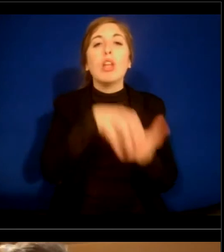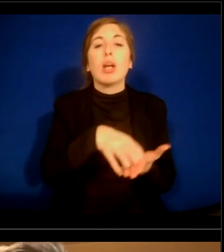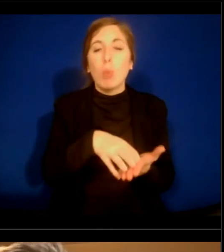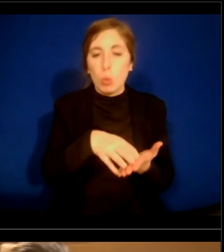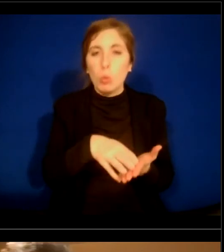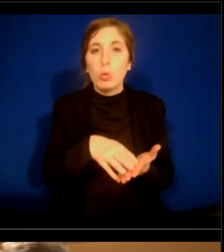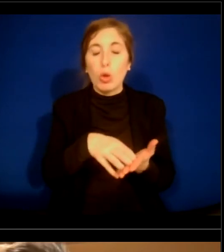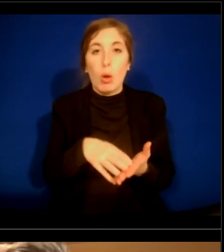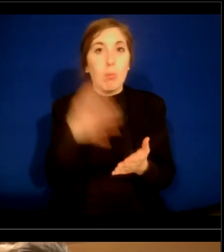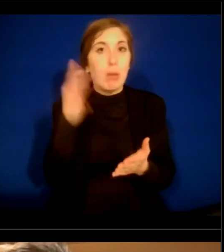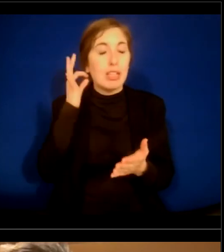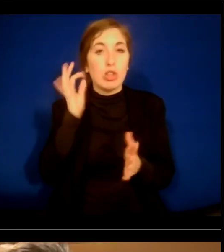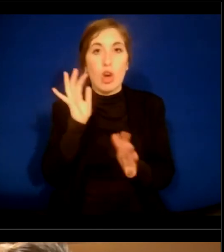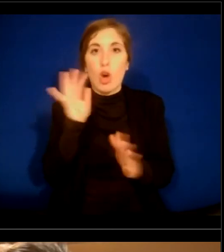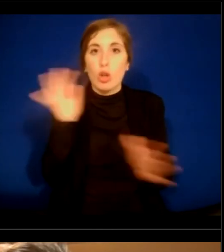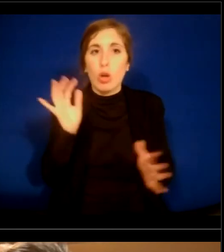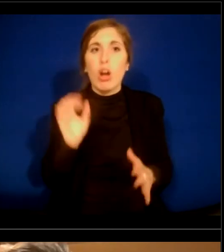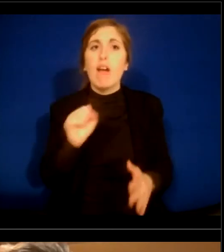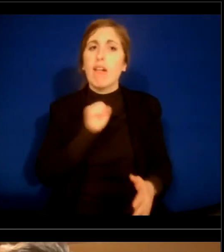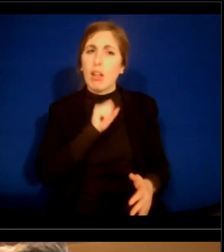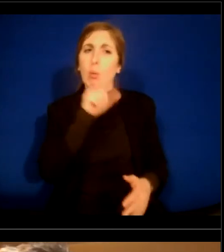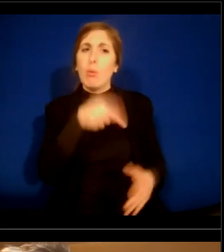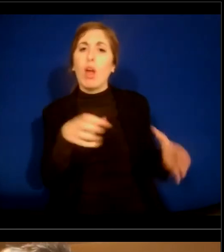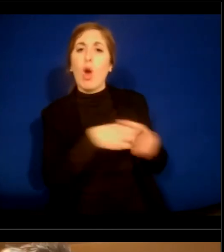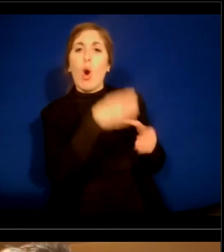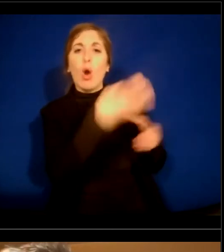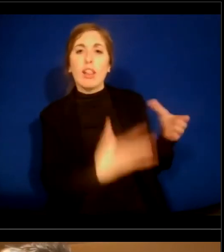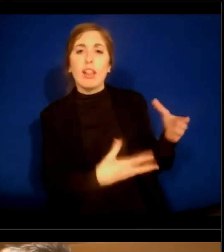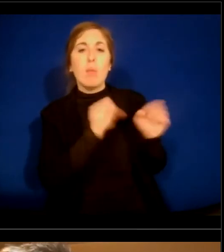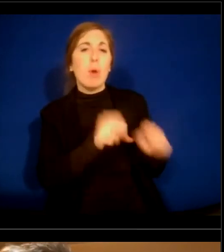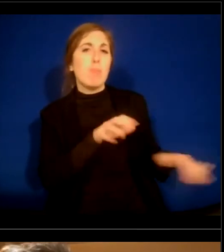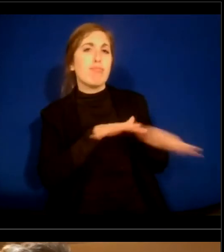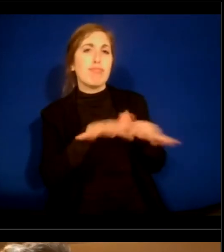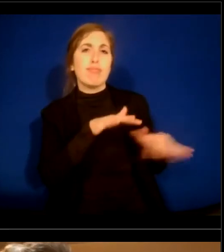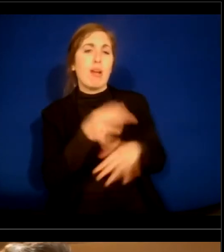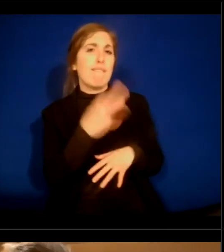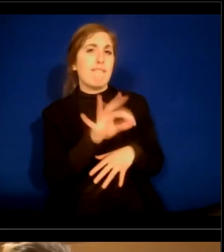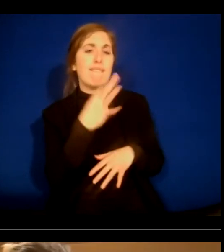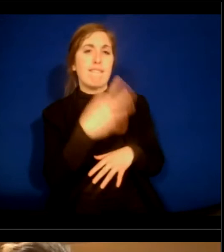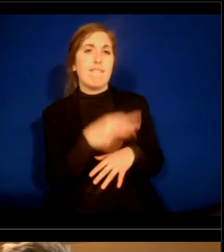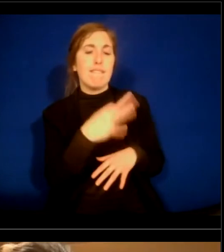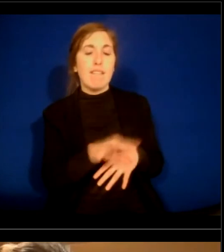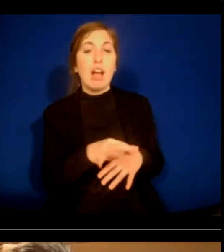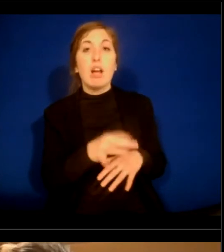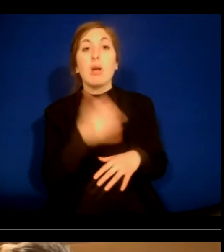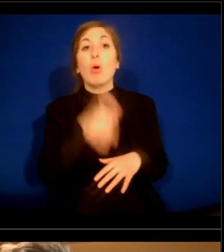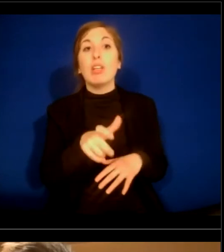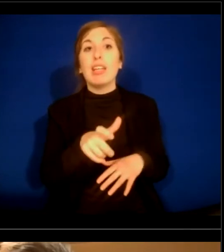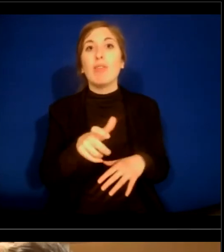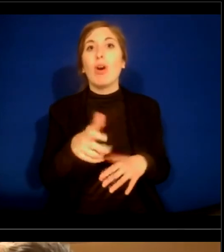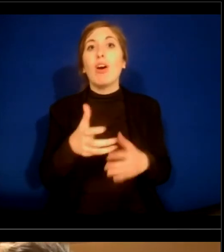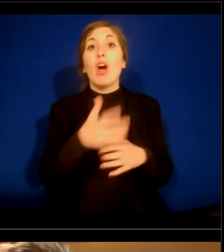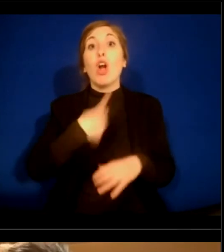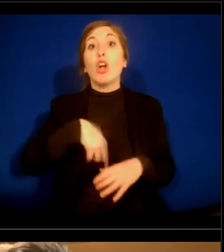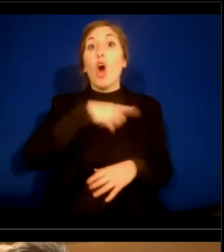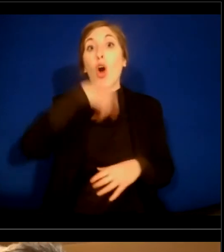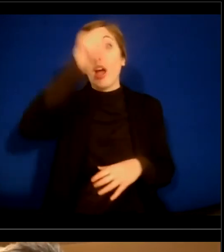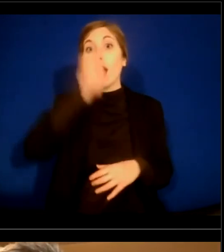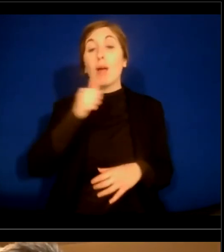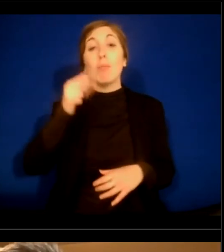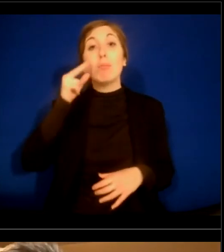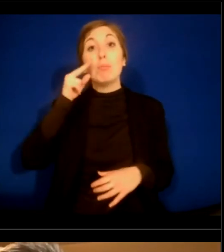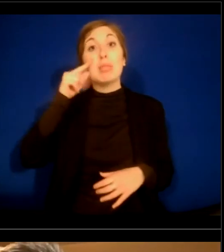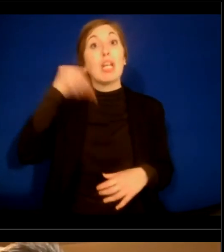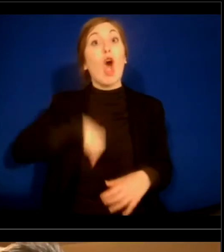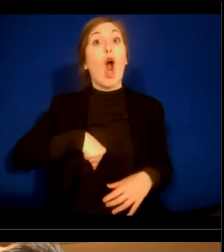completamente sradicata e esposta in qualche modo al caso fortemente,